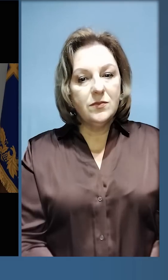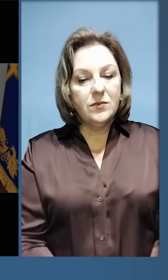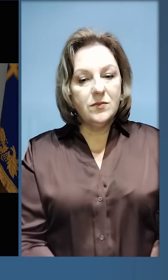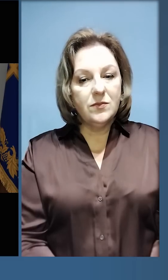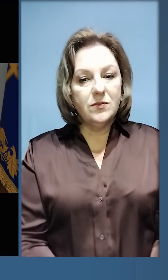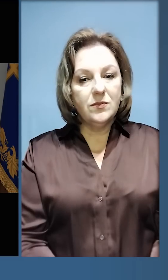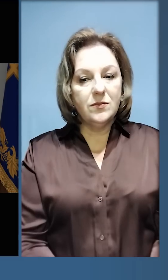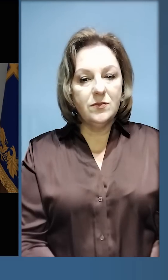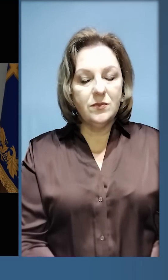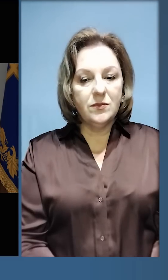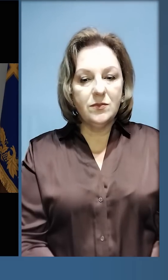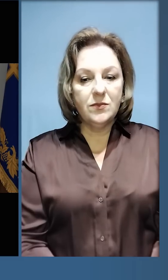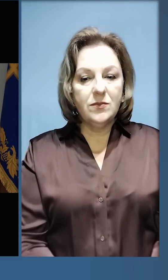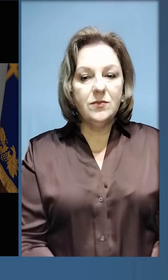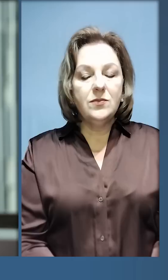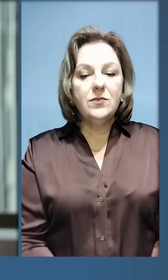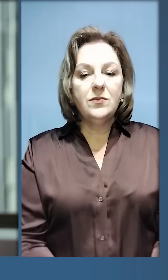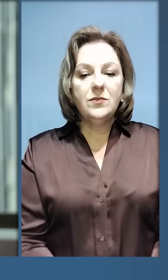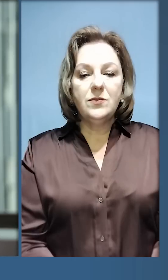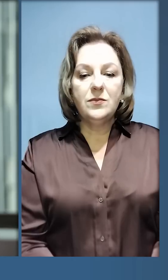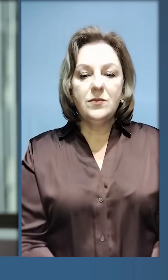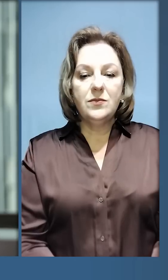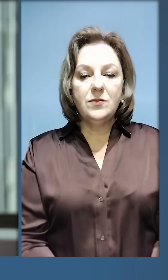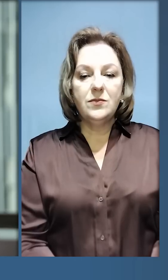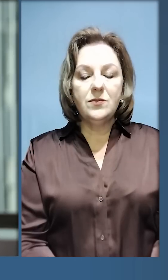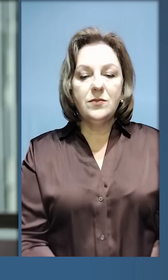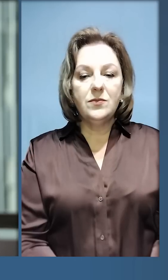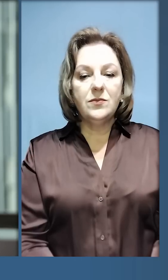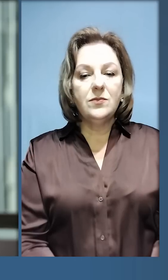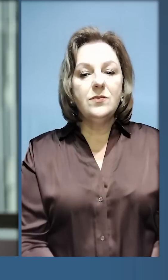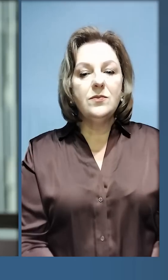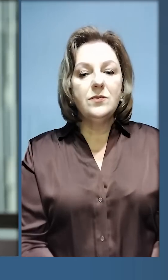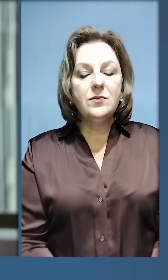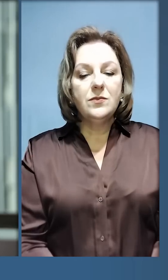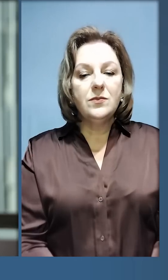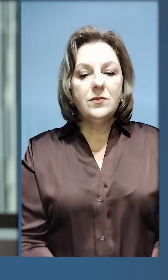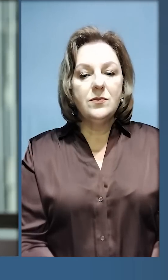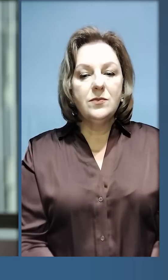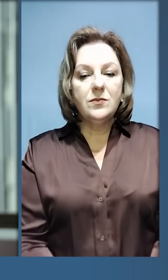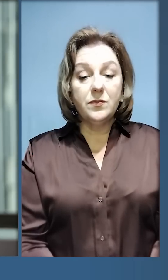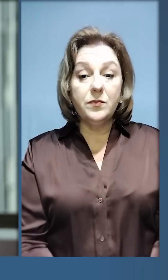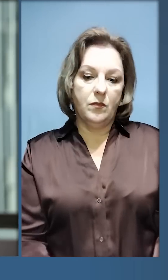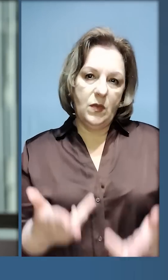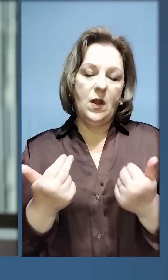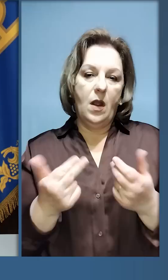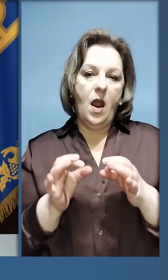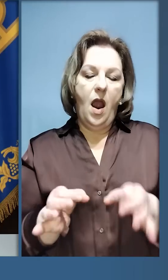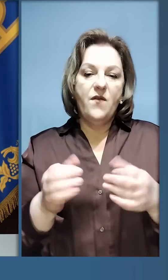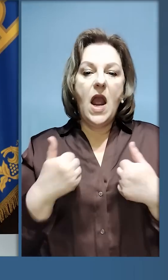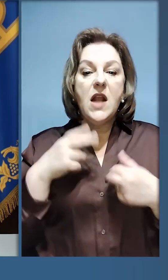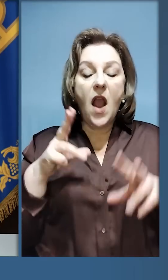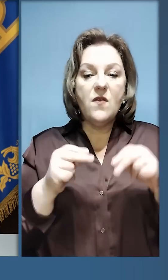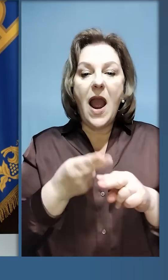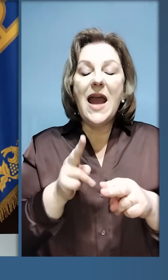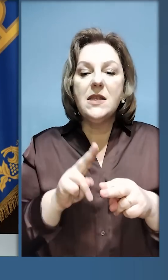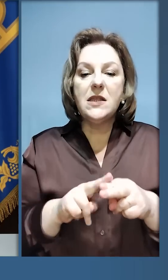kind of nuclear conflict, nuclear activity. Was that ever as likely as everyone feared? А вже ж